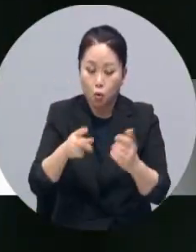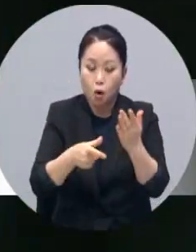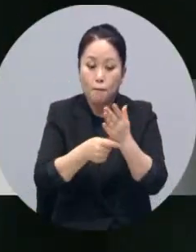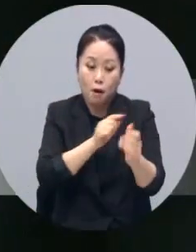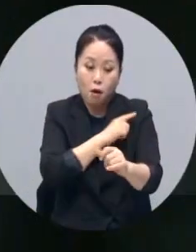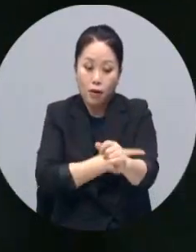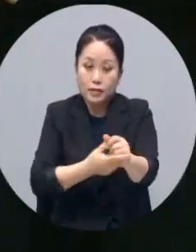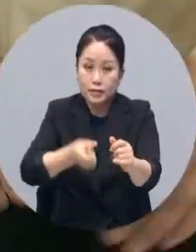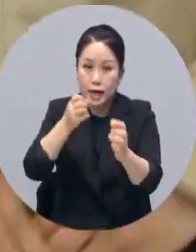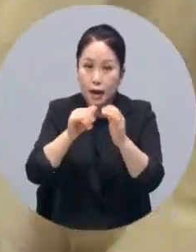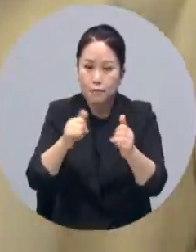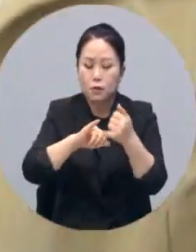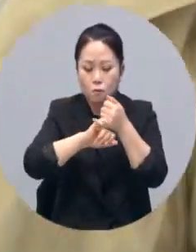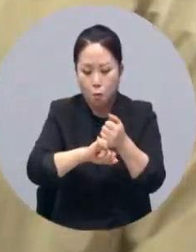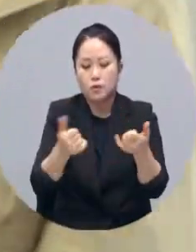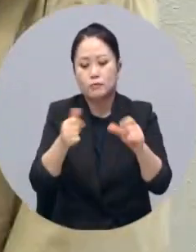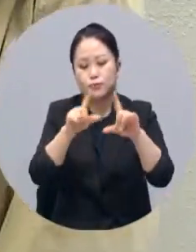신분증을 지참해야 합니다